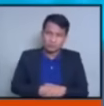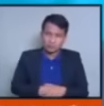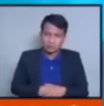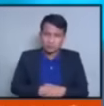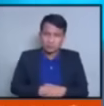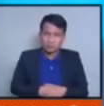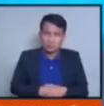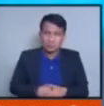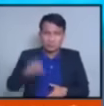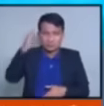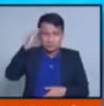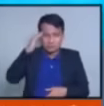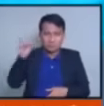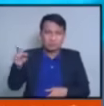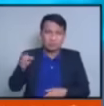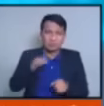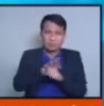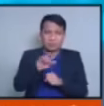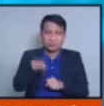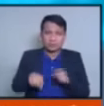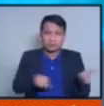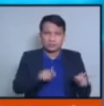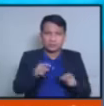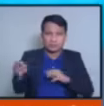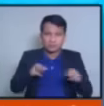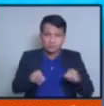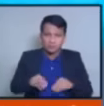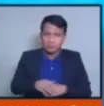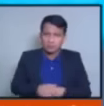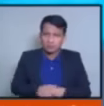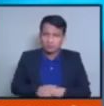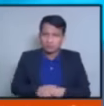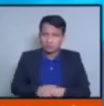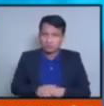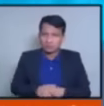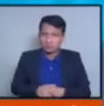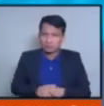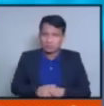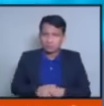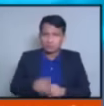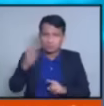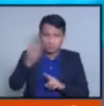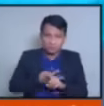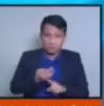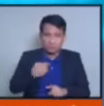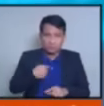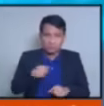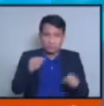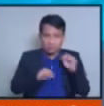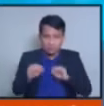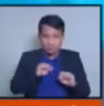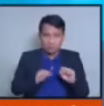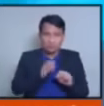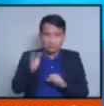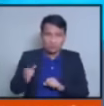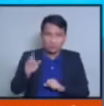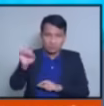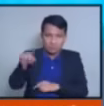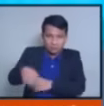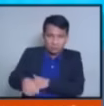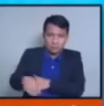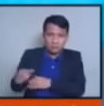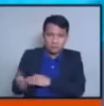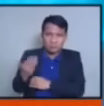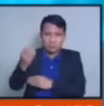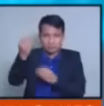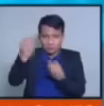Dapat yung nalaman mo muna na rip yung anak mo, sana kumilos ka. Anim na buwan na lumipas, ako ba umaksyon? Alauna na madaling araw